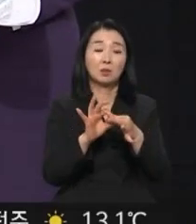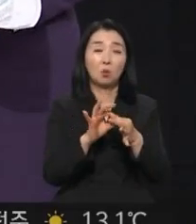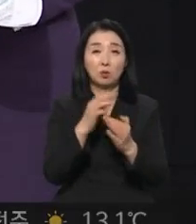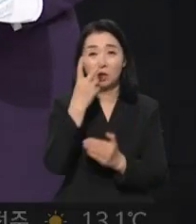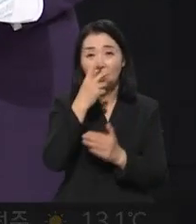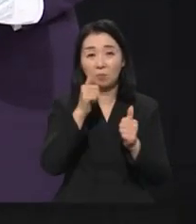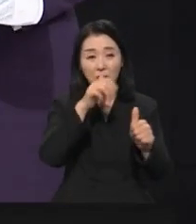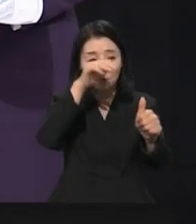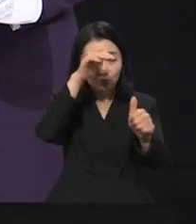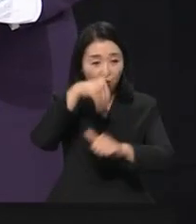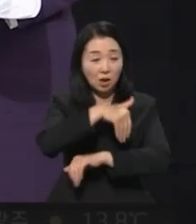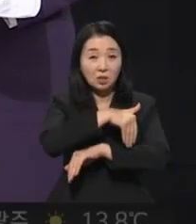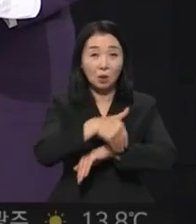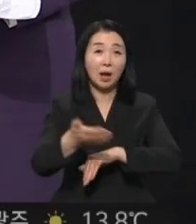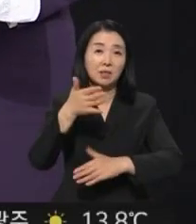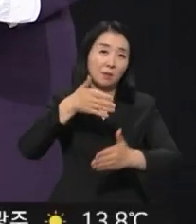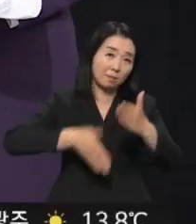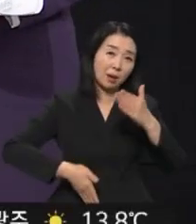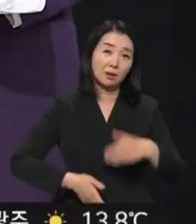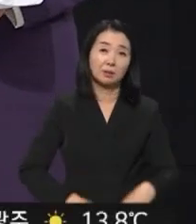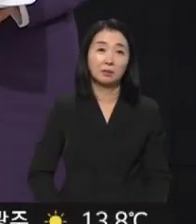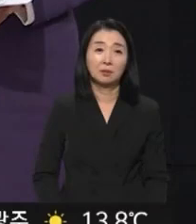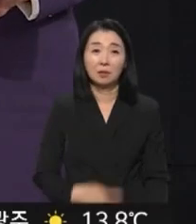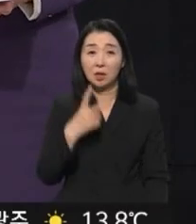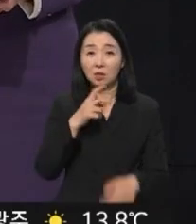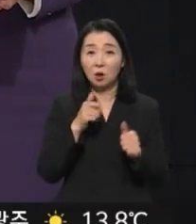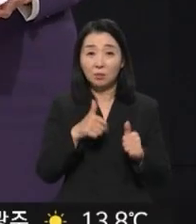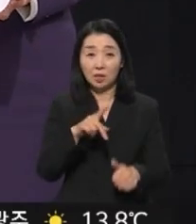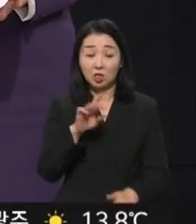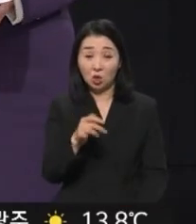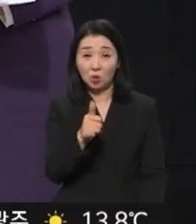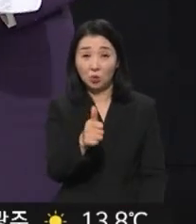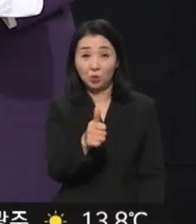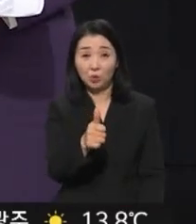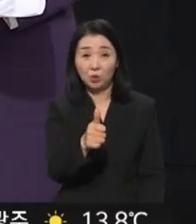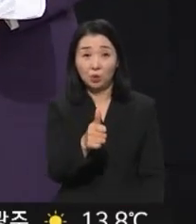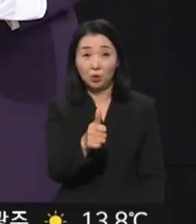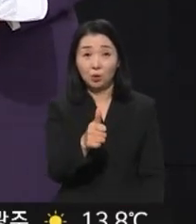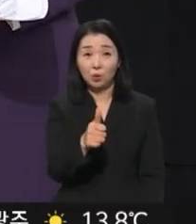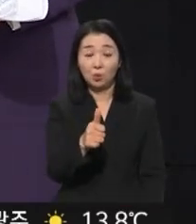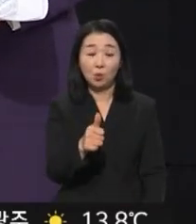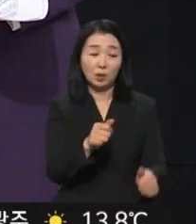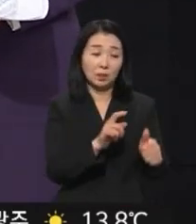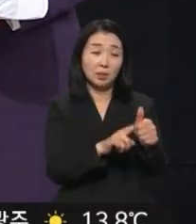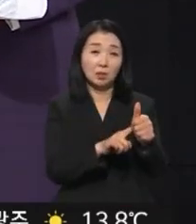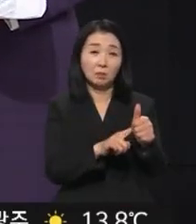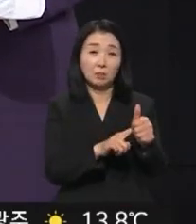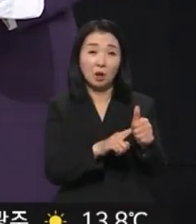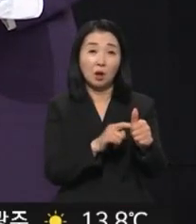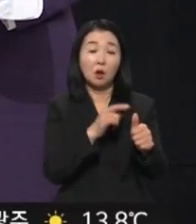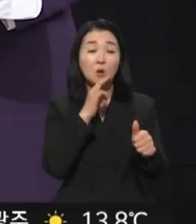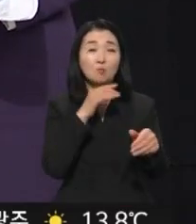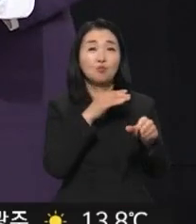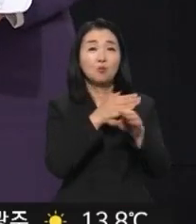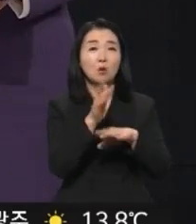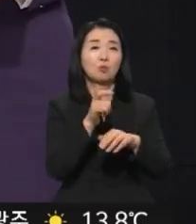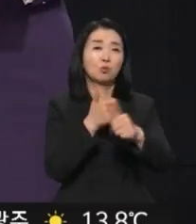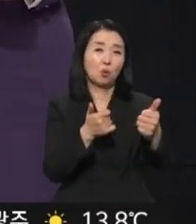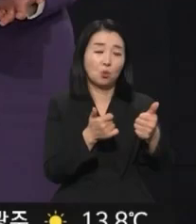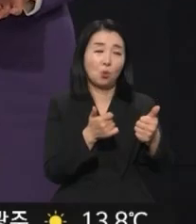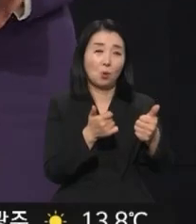소환될 예정이었지만 불발됐습니다. 검찰은 서 전 실장이 고 이대준 씨가 북한군 총격으로 숨진